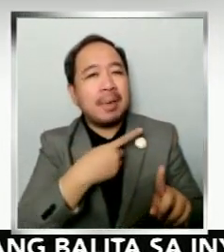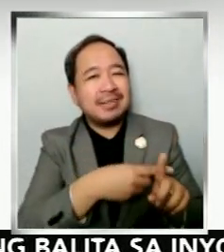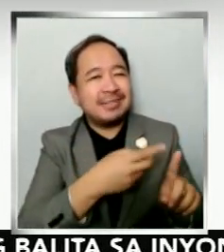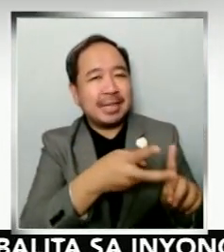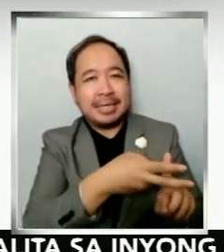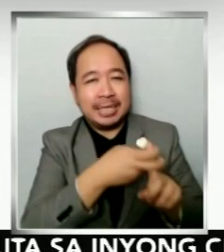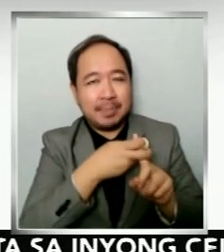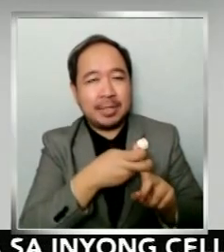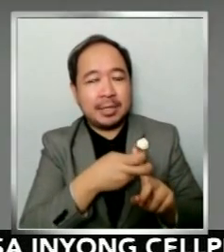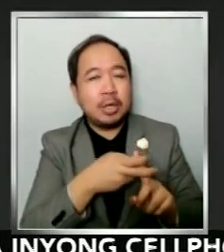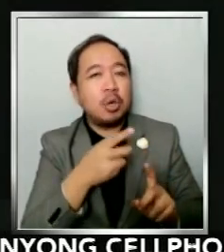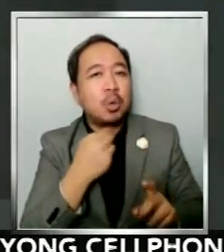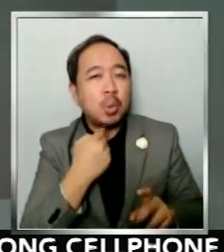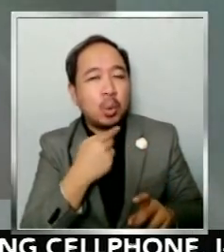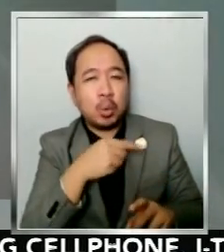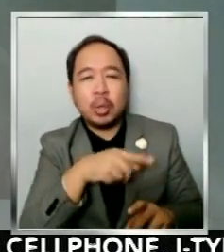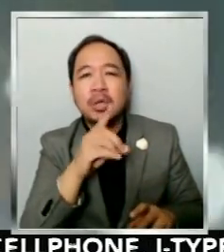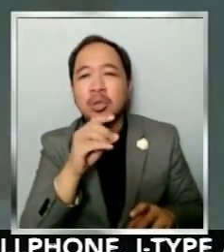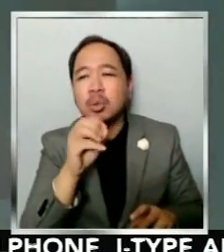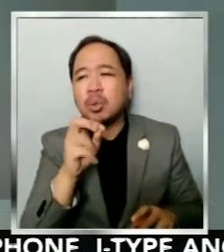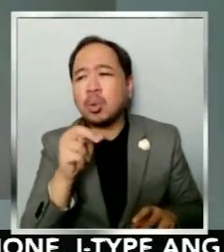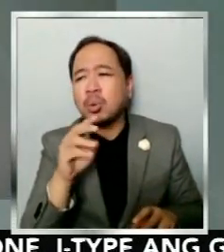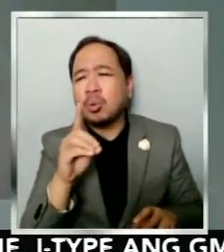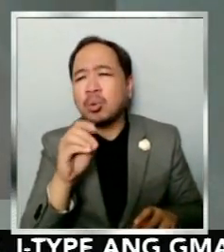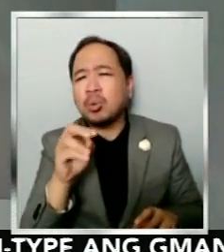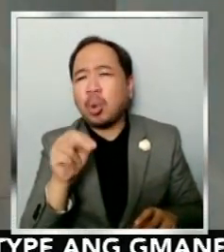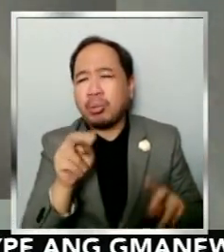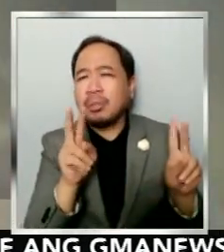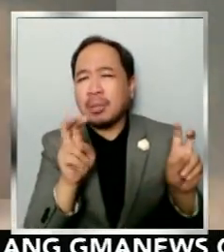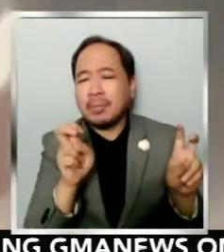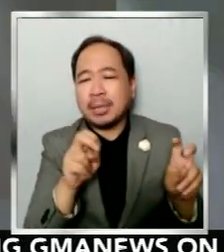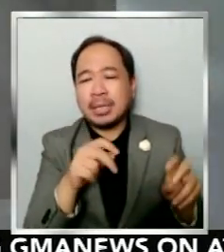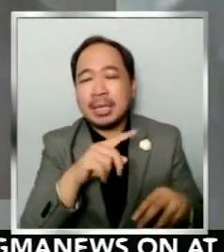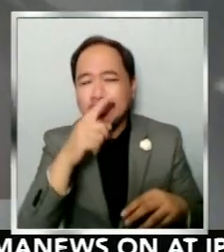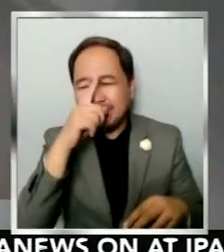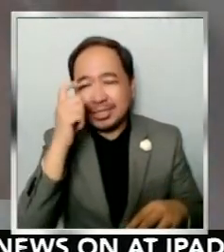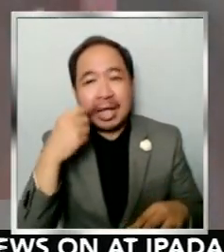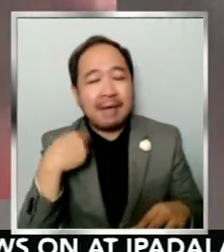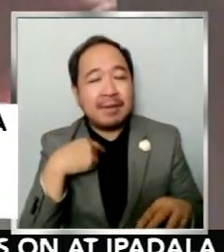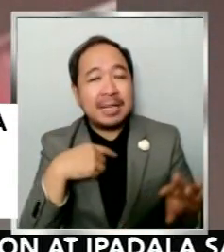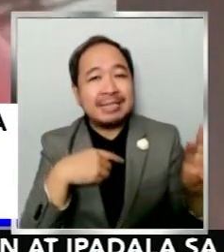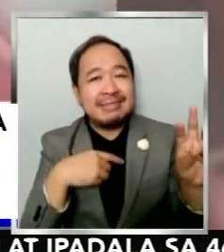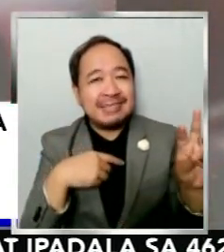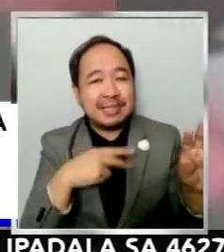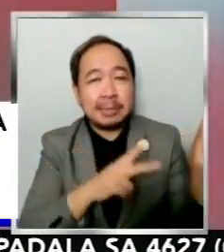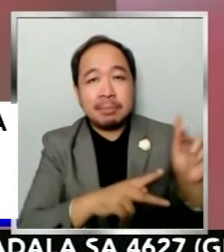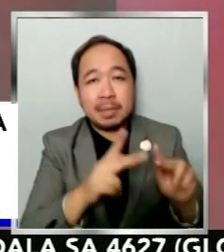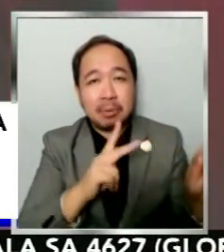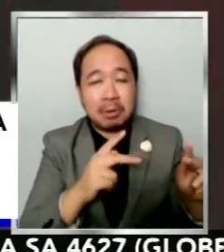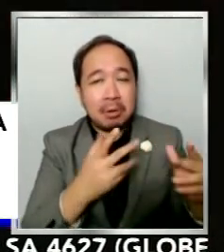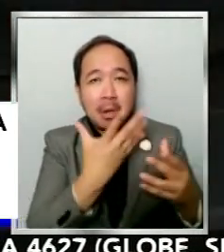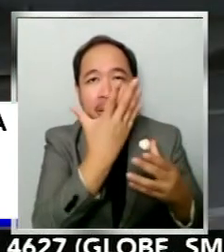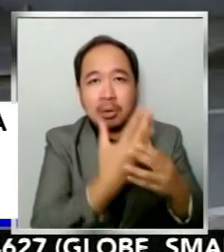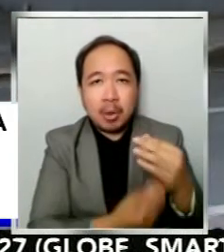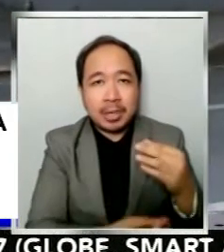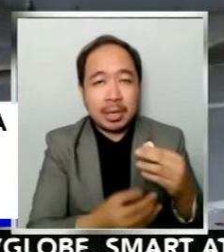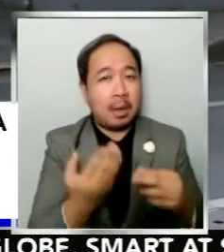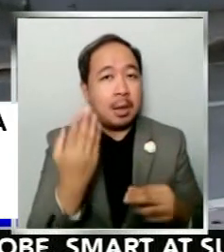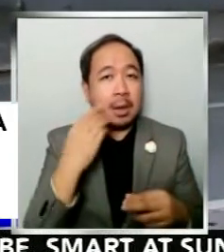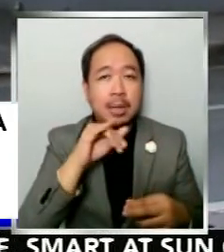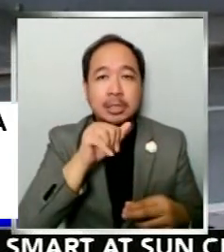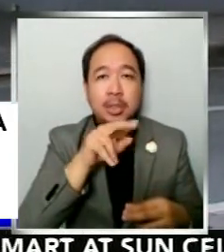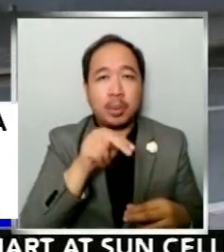Patidongan alias Don Don. Kaugnay ito ng kaso ng anim na subungerong nawala noong January 13 sa Manila Arena. Batay